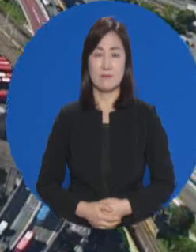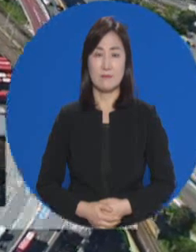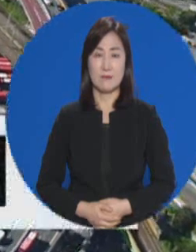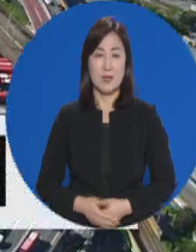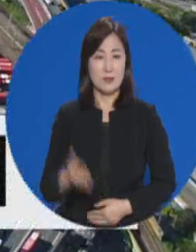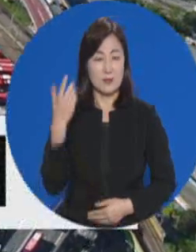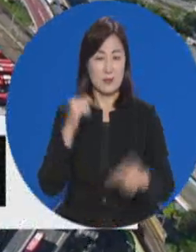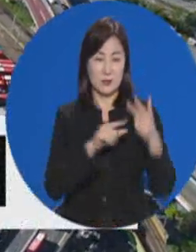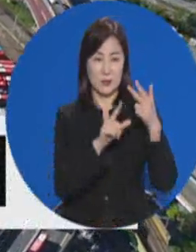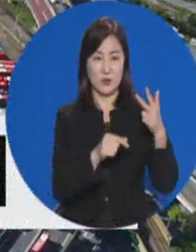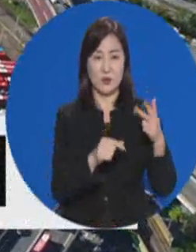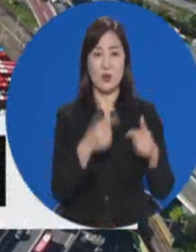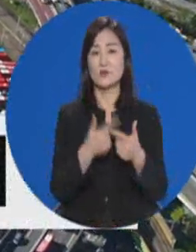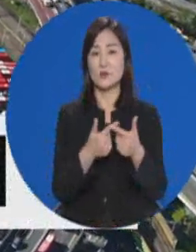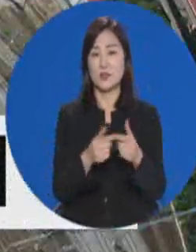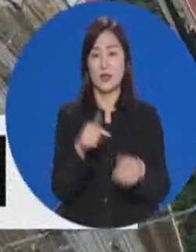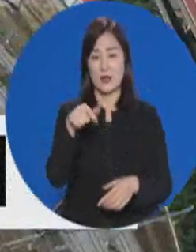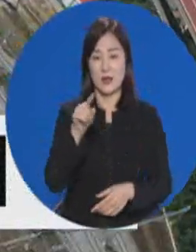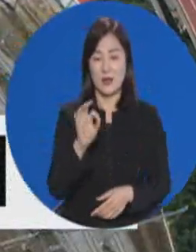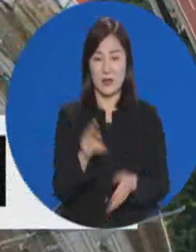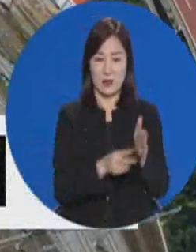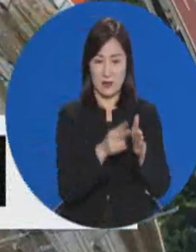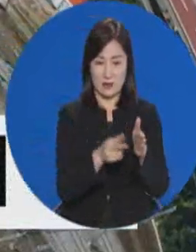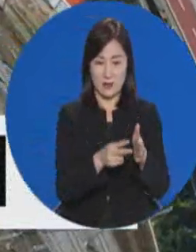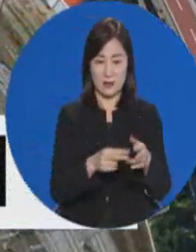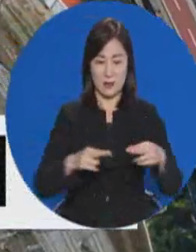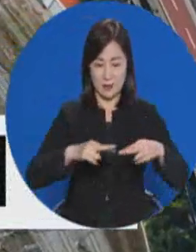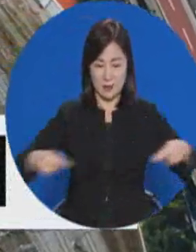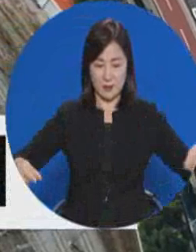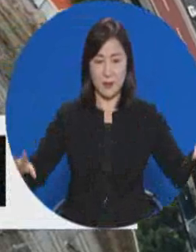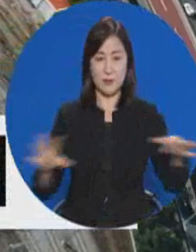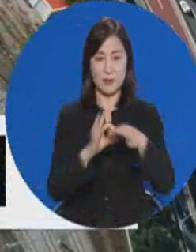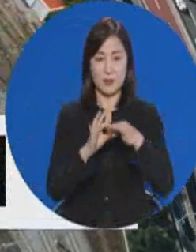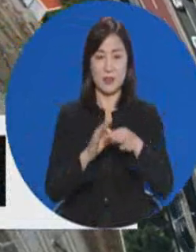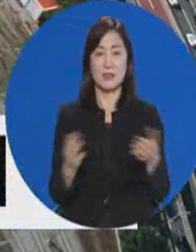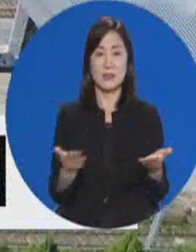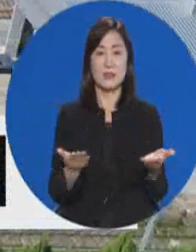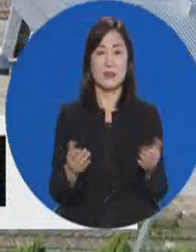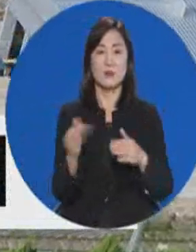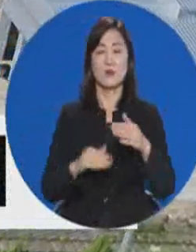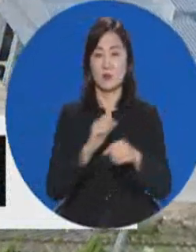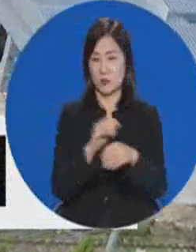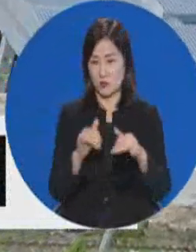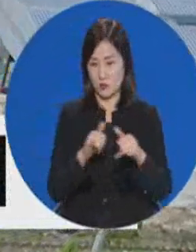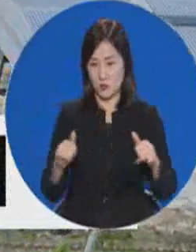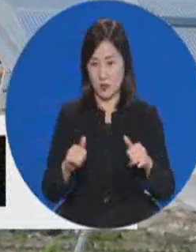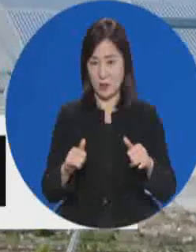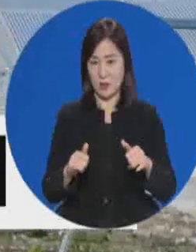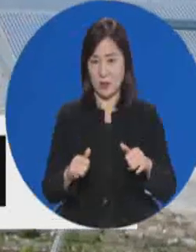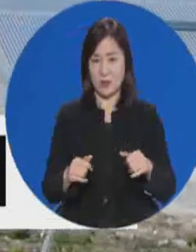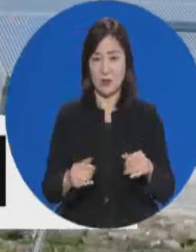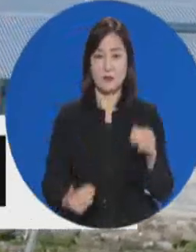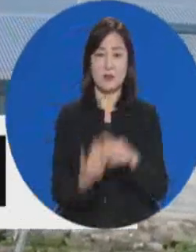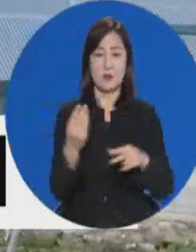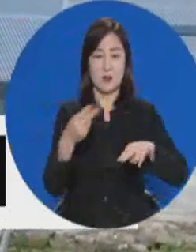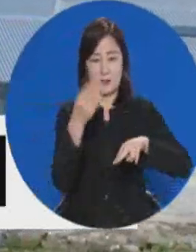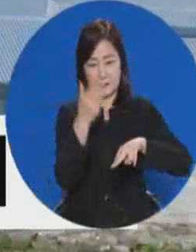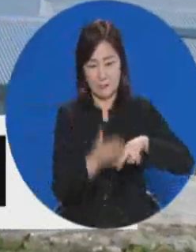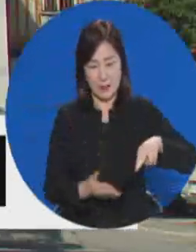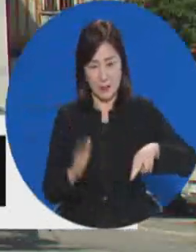지난 7월 부산 가야역에서 객차를 붙이는 작업을 하던 철도공사 직원이 양쪽 다리가 절단되는 사고를